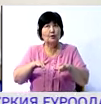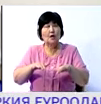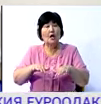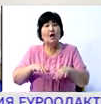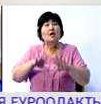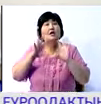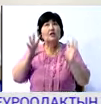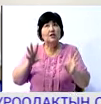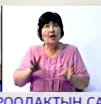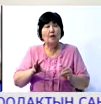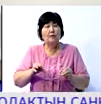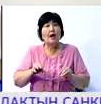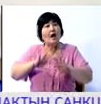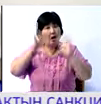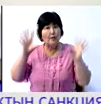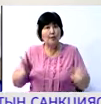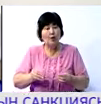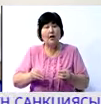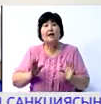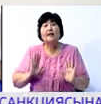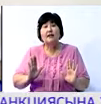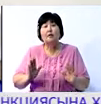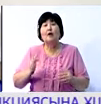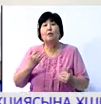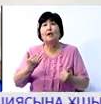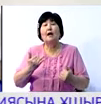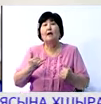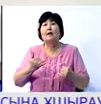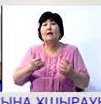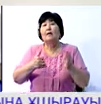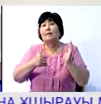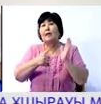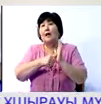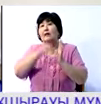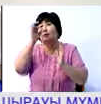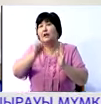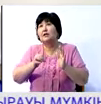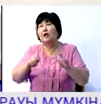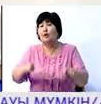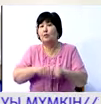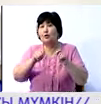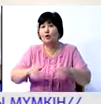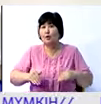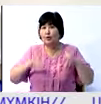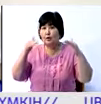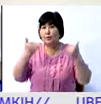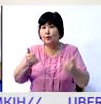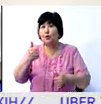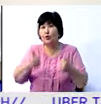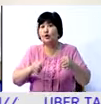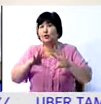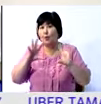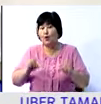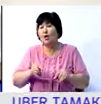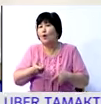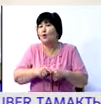жалпы несі объемы иә. Бірақ дегенмен 6%-ға бұзушылықтар көтеріліп тұр осы конкурстар бойынша.